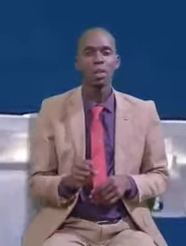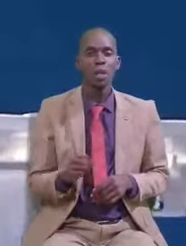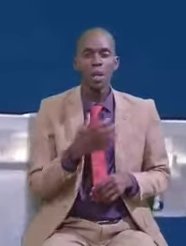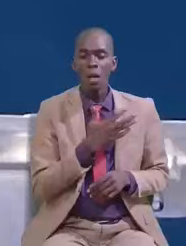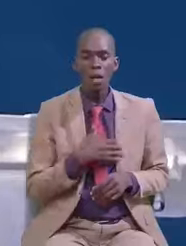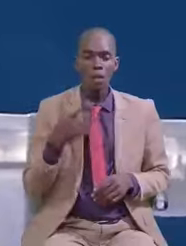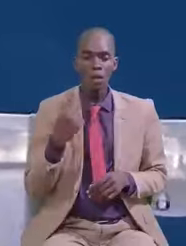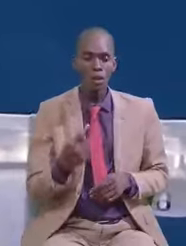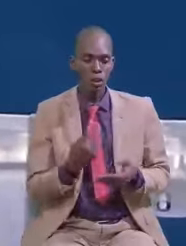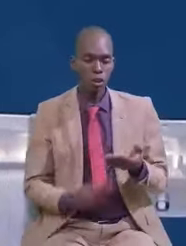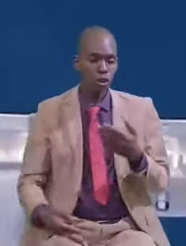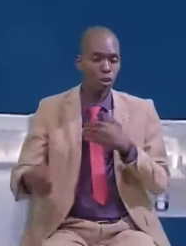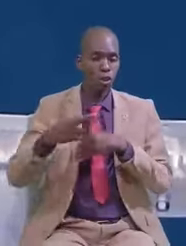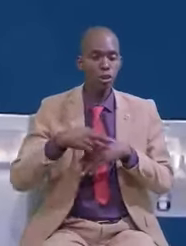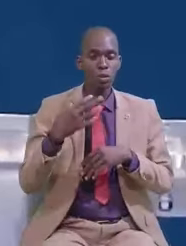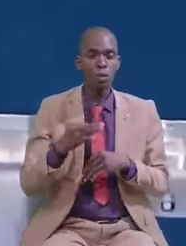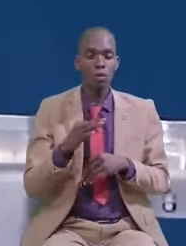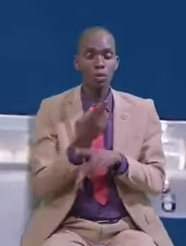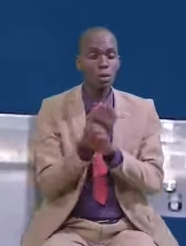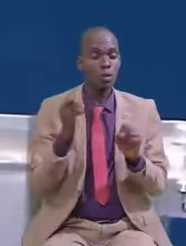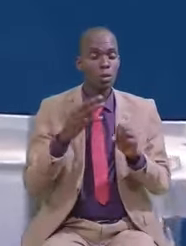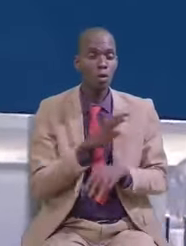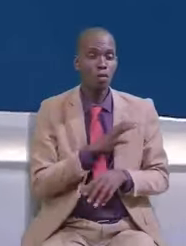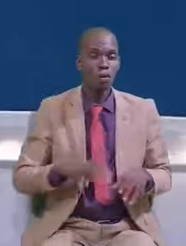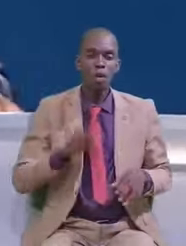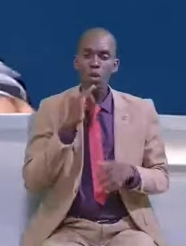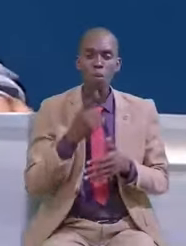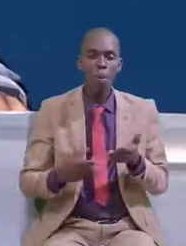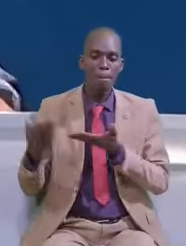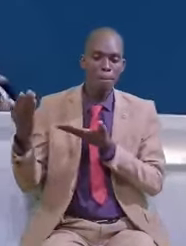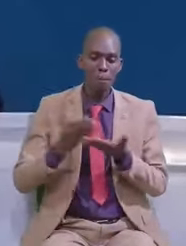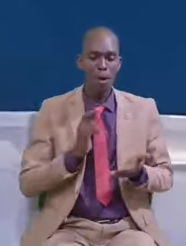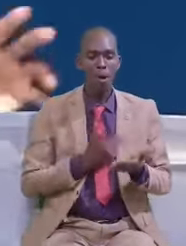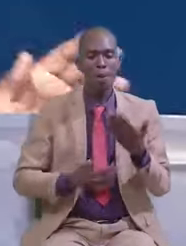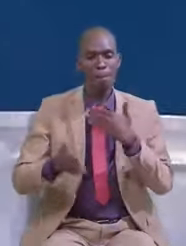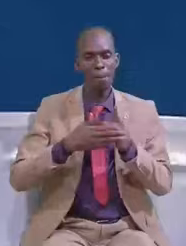Et c'est la rédemption de Christ qui nous a ramenés à Dieu.